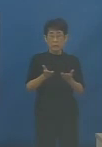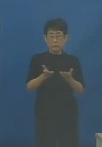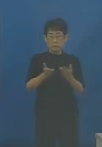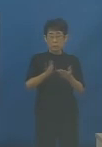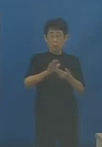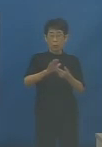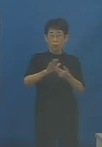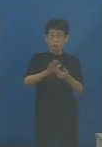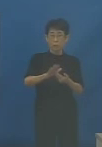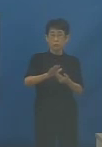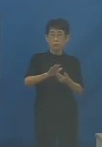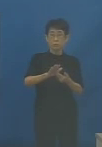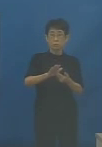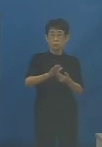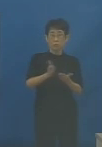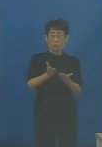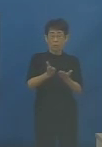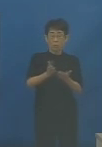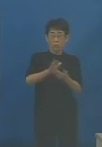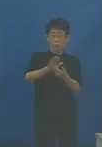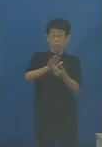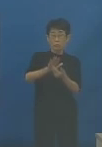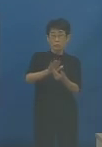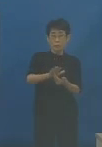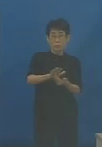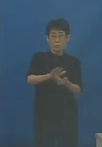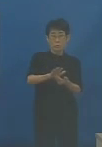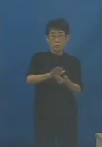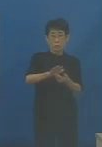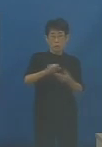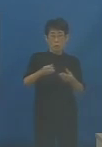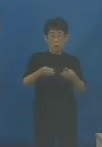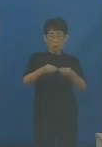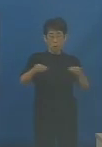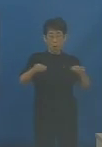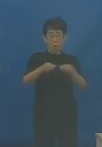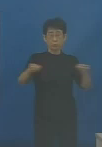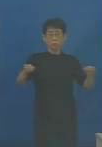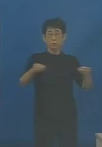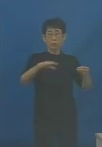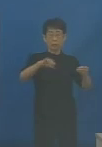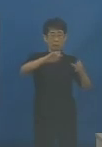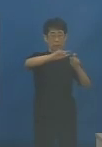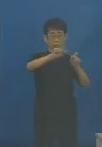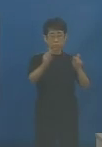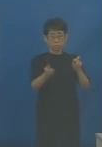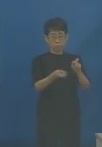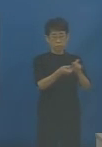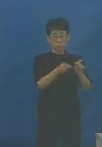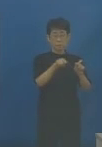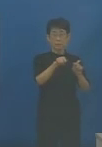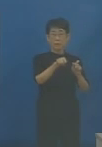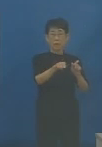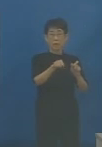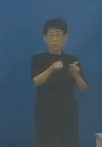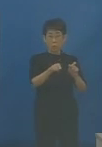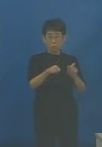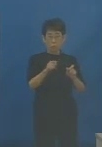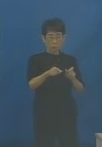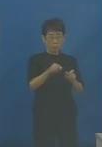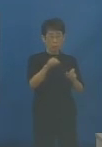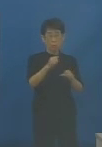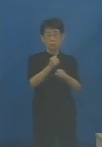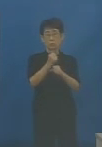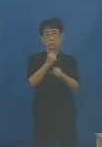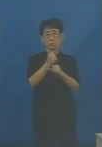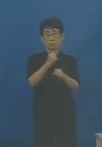方に、まあ、その、 あの、ジャンル拡大をしていこうということであります。